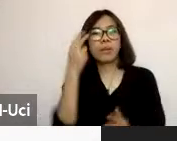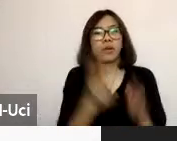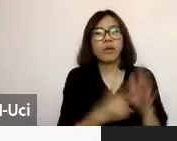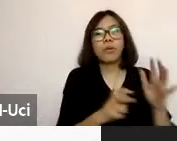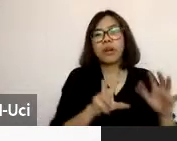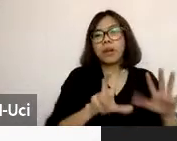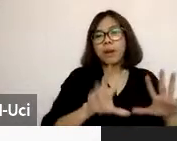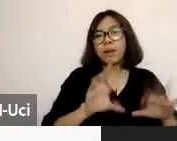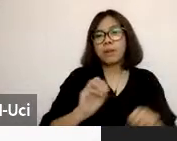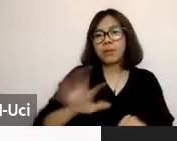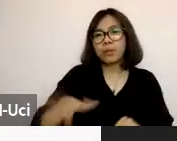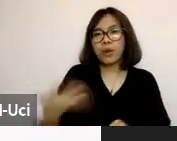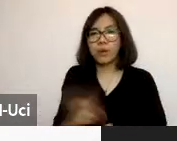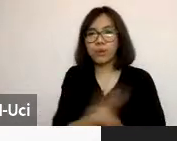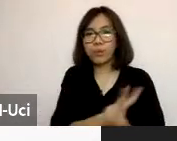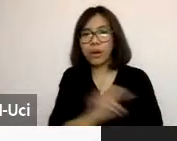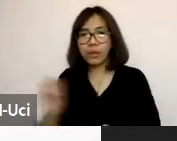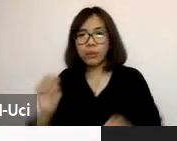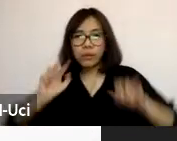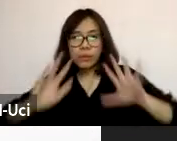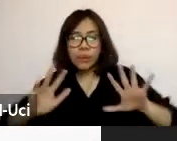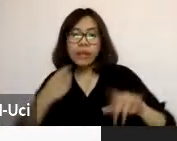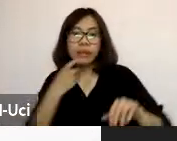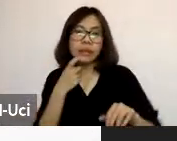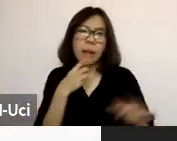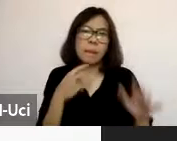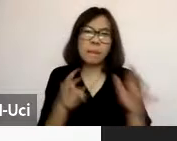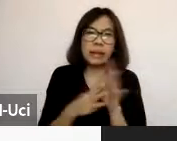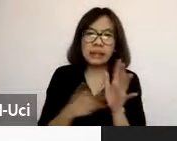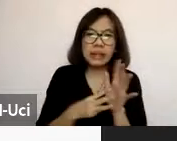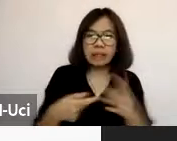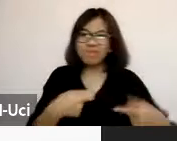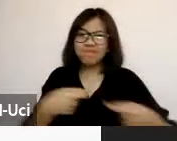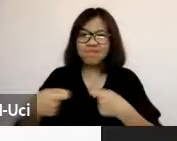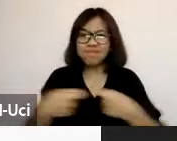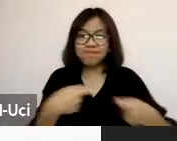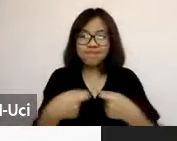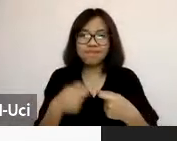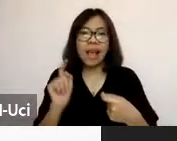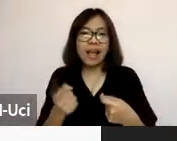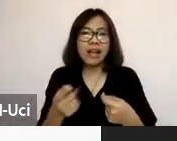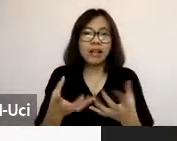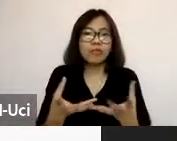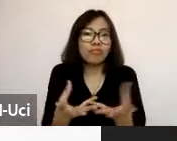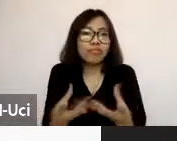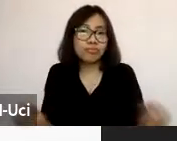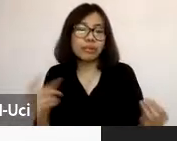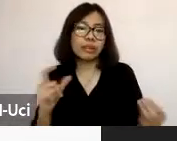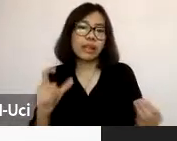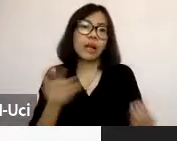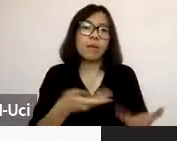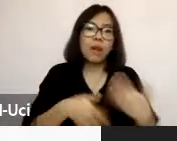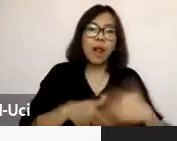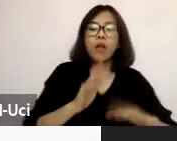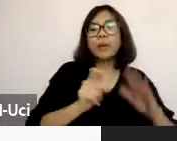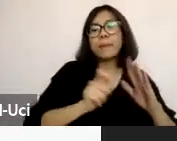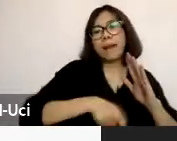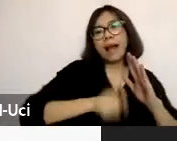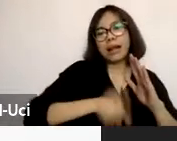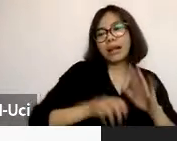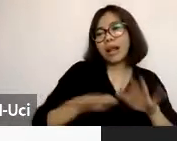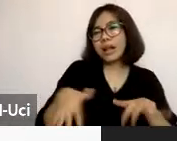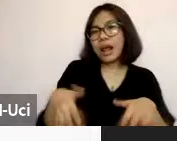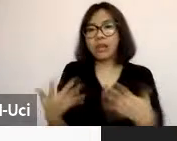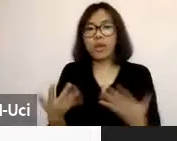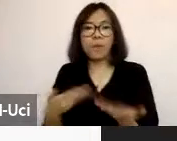2009 itu penyelesaiannya melalui pengadilan atau mekanisme penyelesaian sengketa lainnya jadi